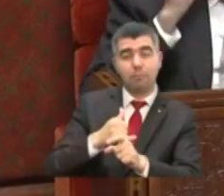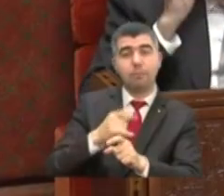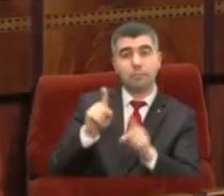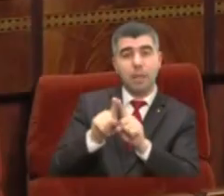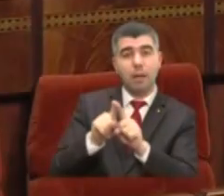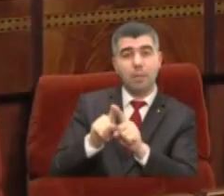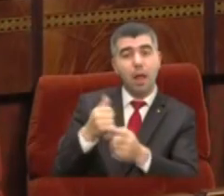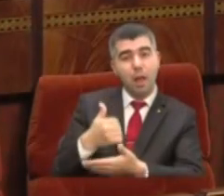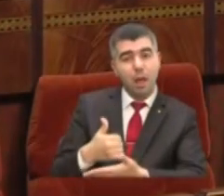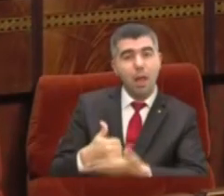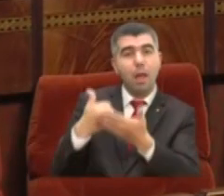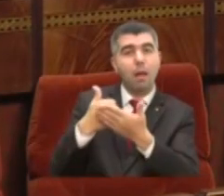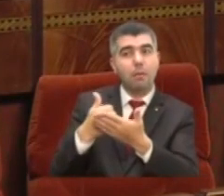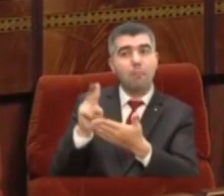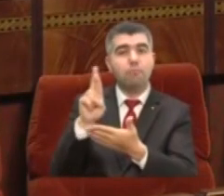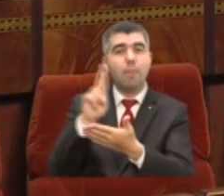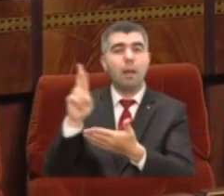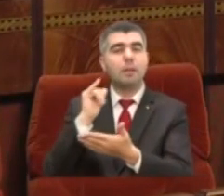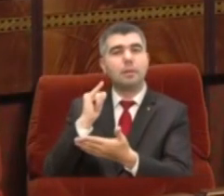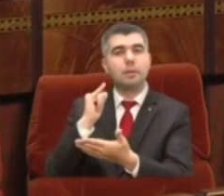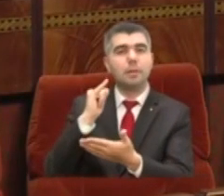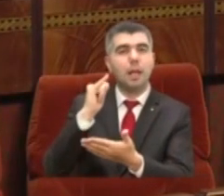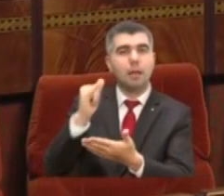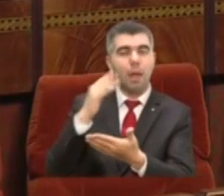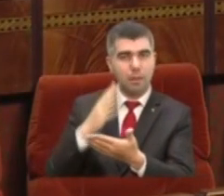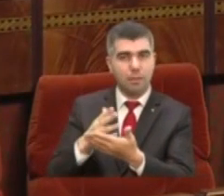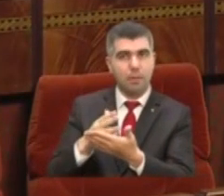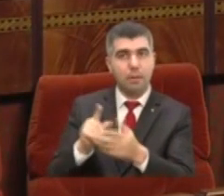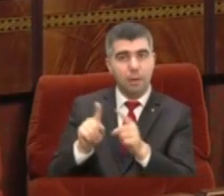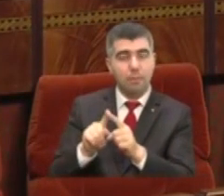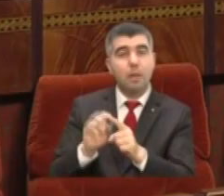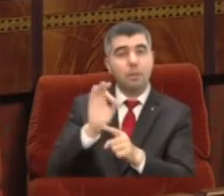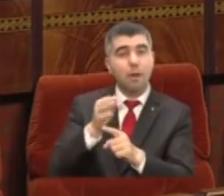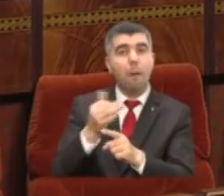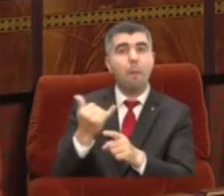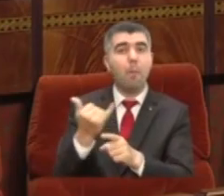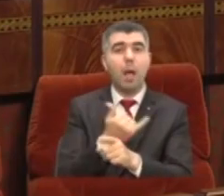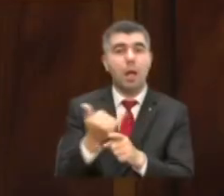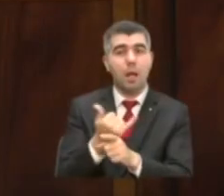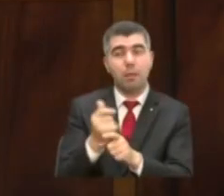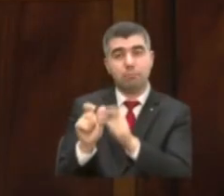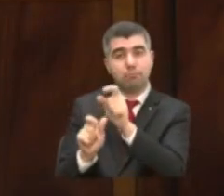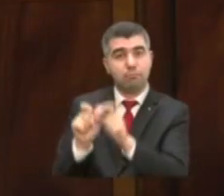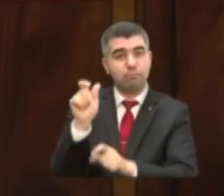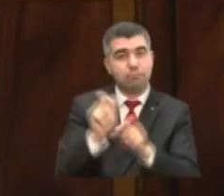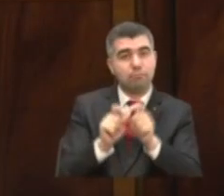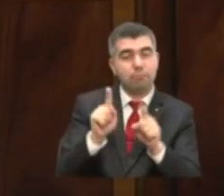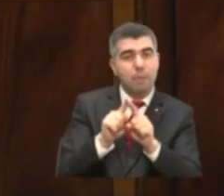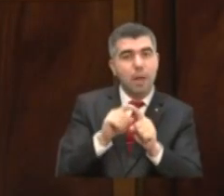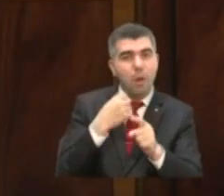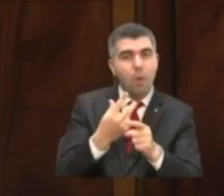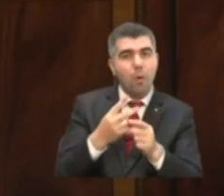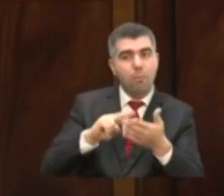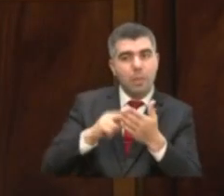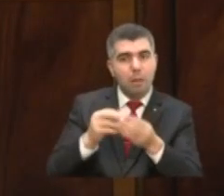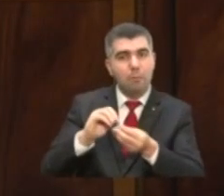بالعناية السامية لصاحب الجلالة تعتبر أكثر الفئات الاجتماعية تأثراً بالواقع